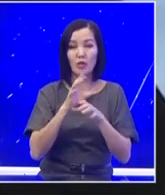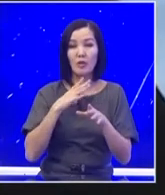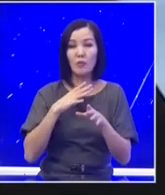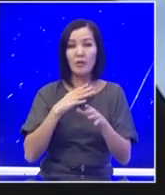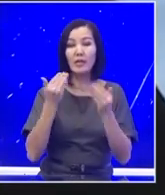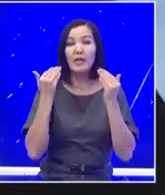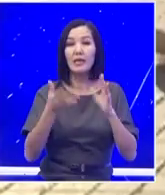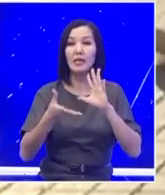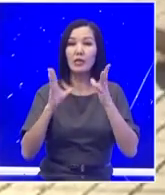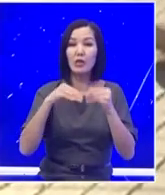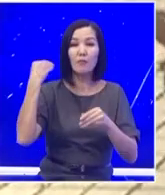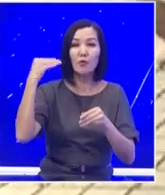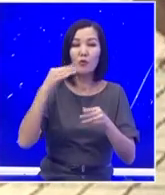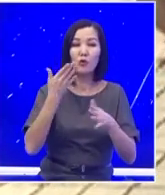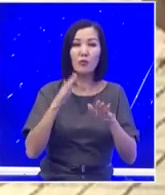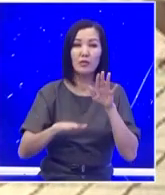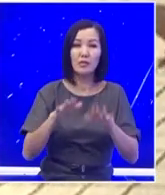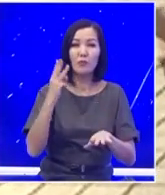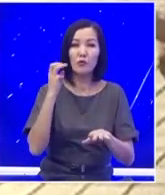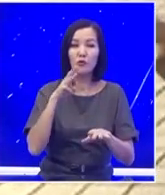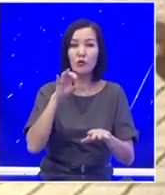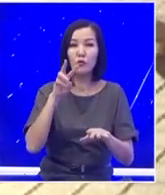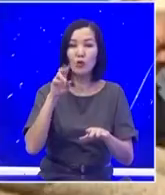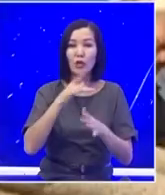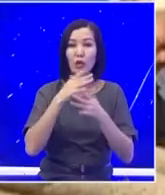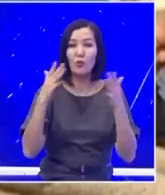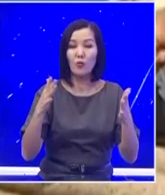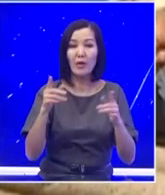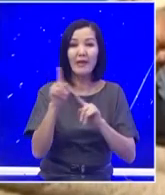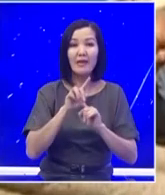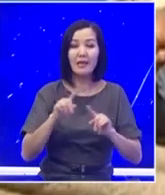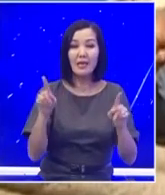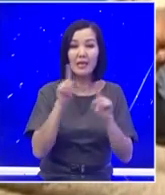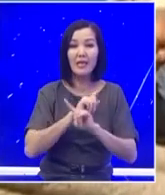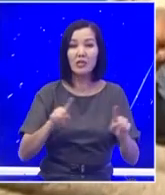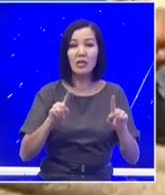болатын. Жалпы қоңыраудың салмағы 300 тоннадан асады, ал ерекшелігі